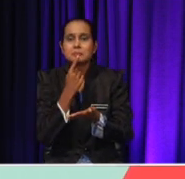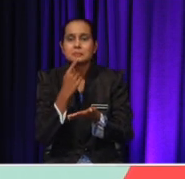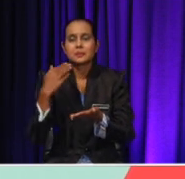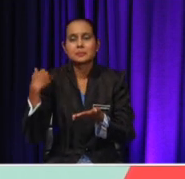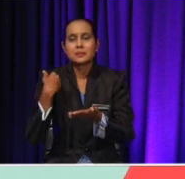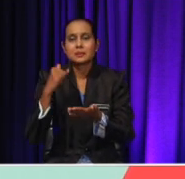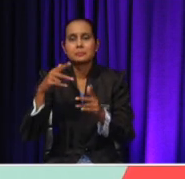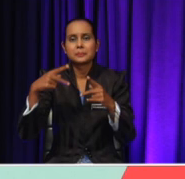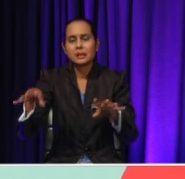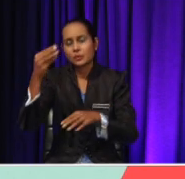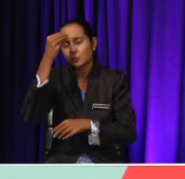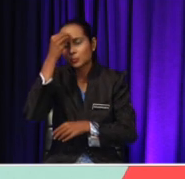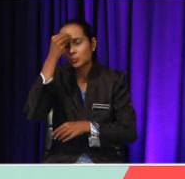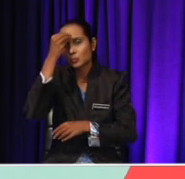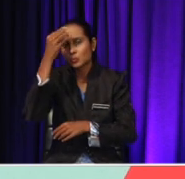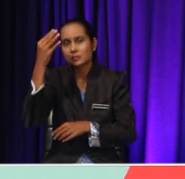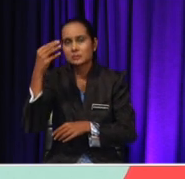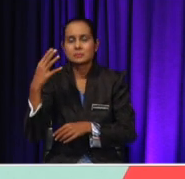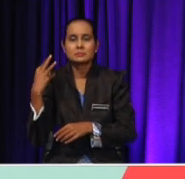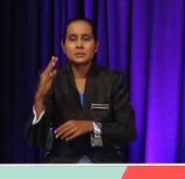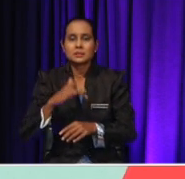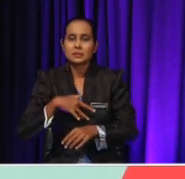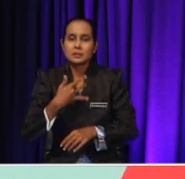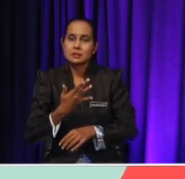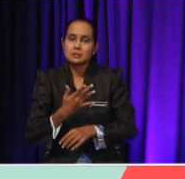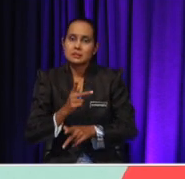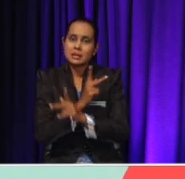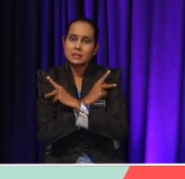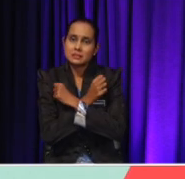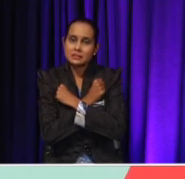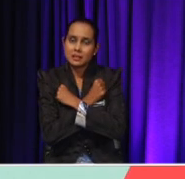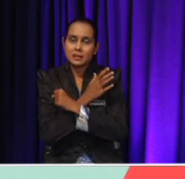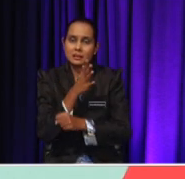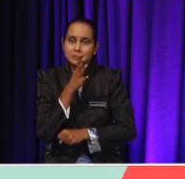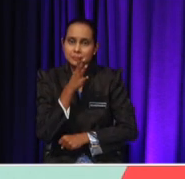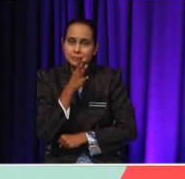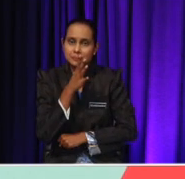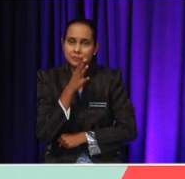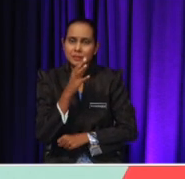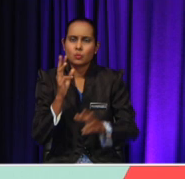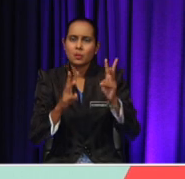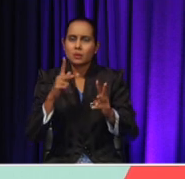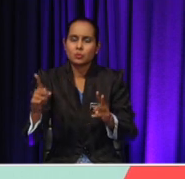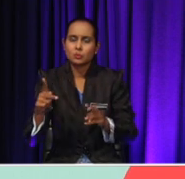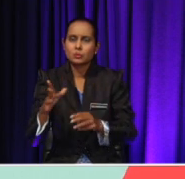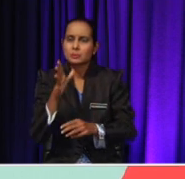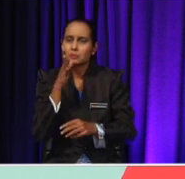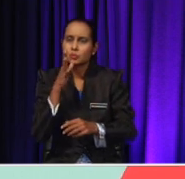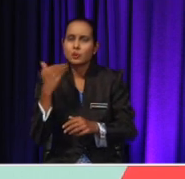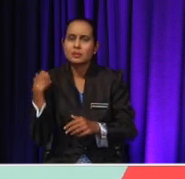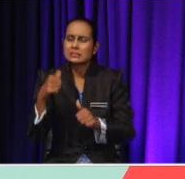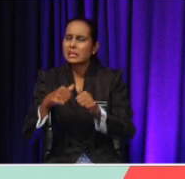dahi mereka mereka merasakan kasih sayang bunda walaupun Bondan berada jauh daripada